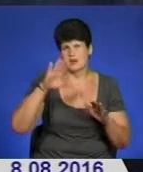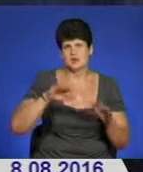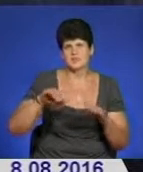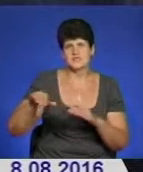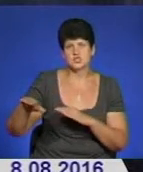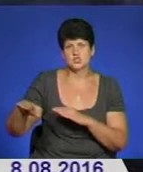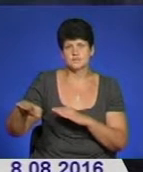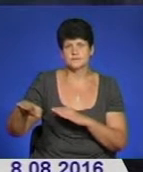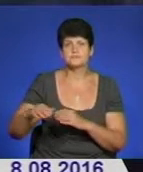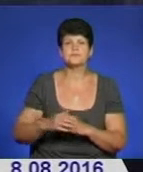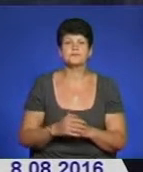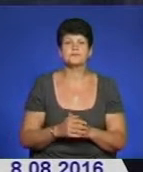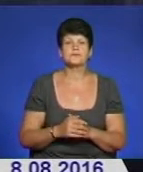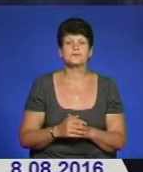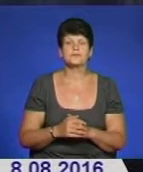пізніше.